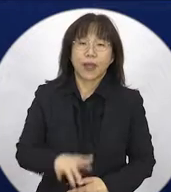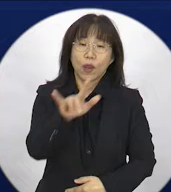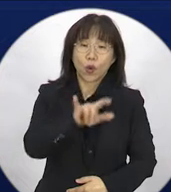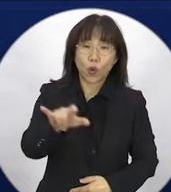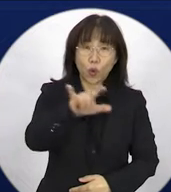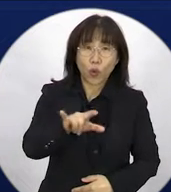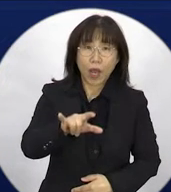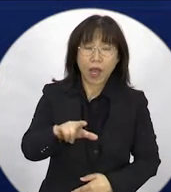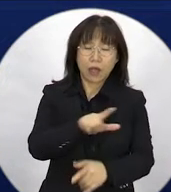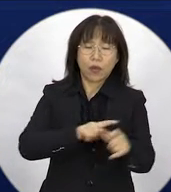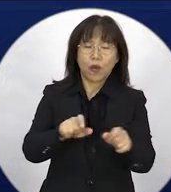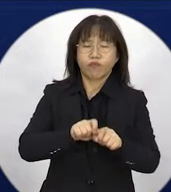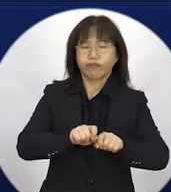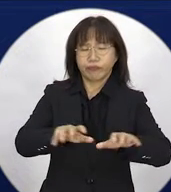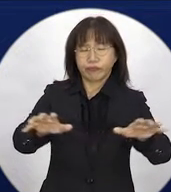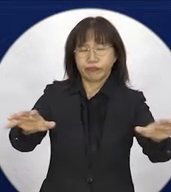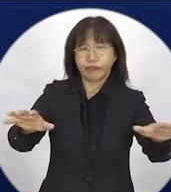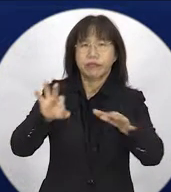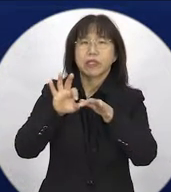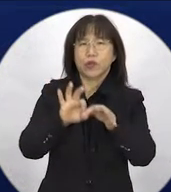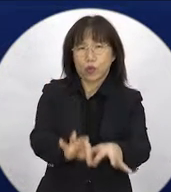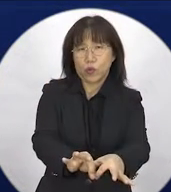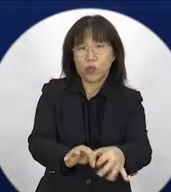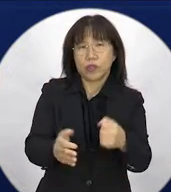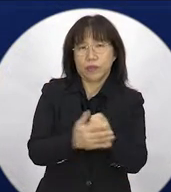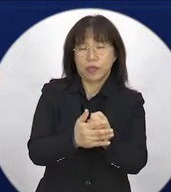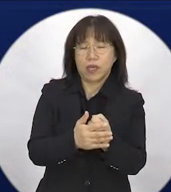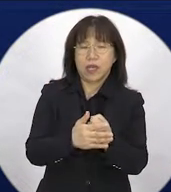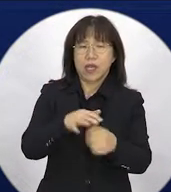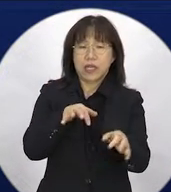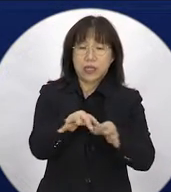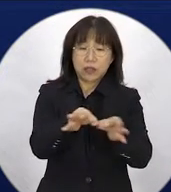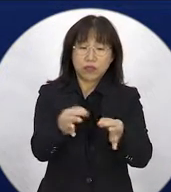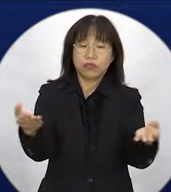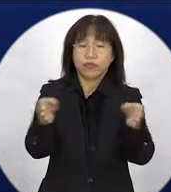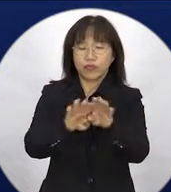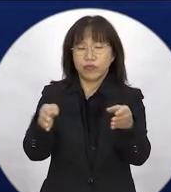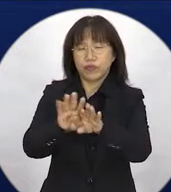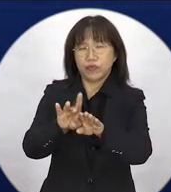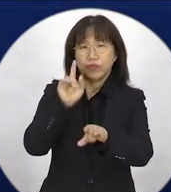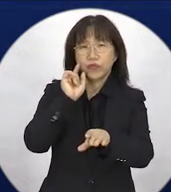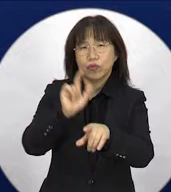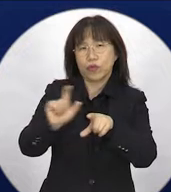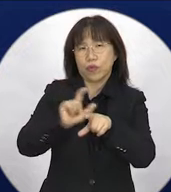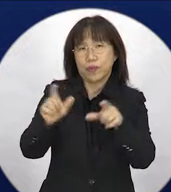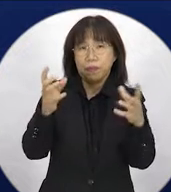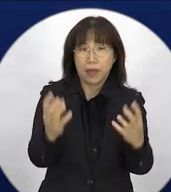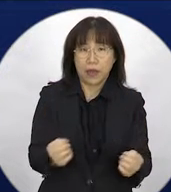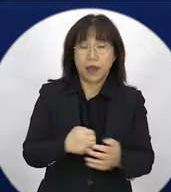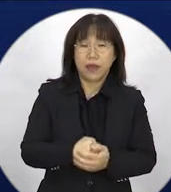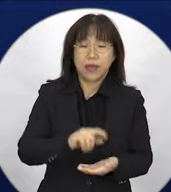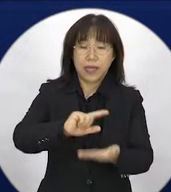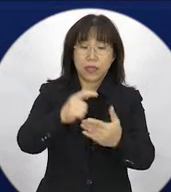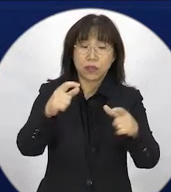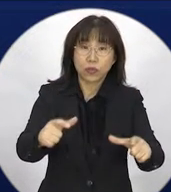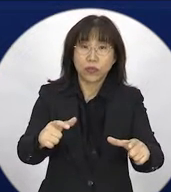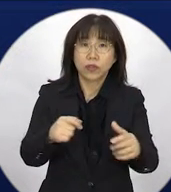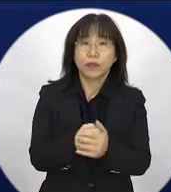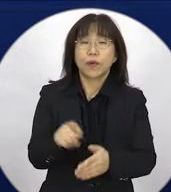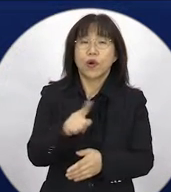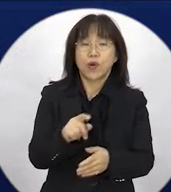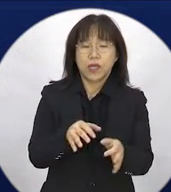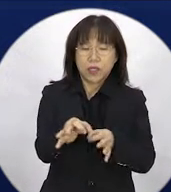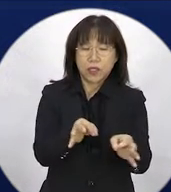코론 알고 확산 3가 계속 되면서 폐업을 고민하는 소상공인이 늘고 있는데요 강서구가 코로 날 그 여파로